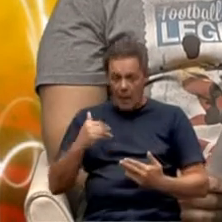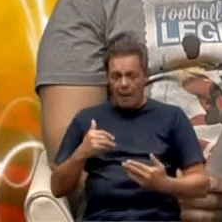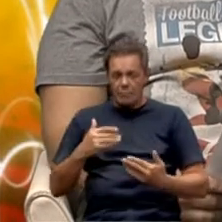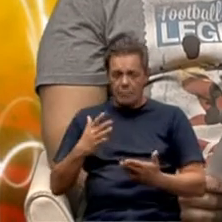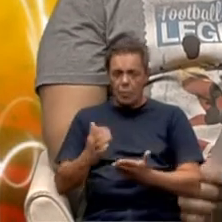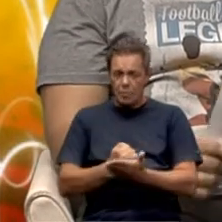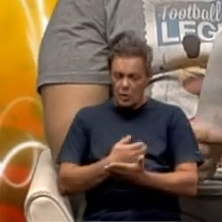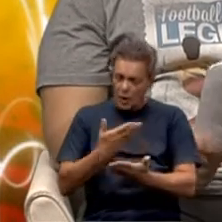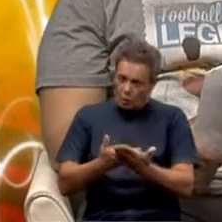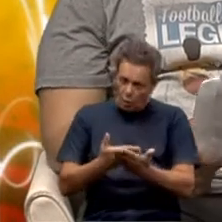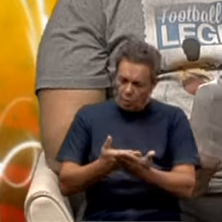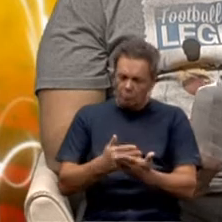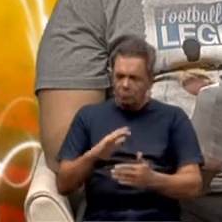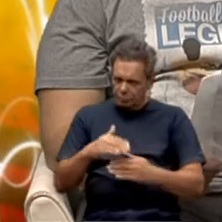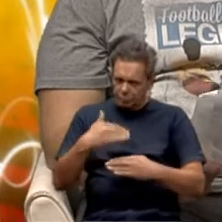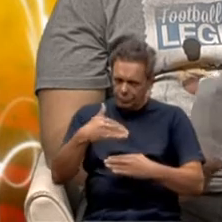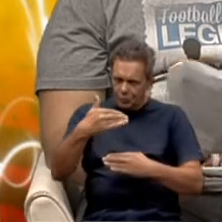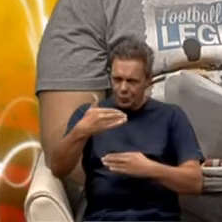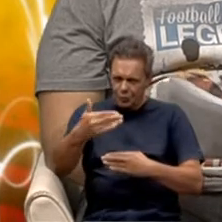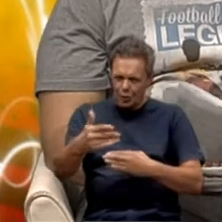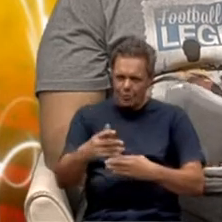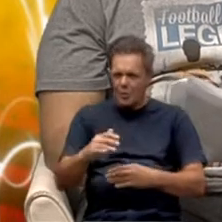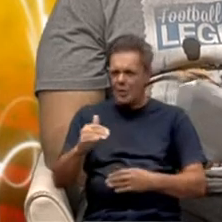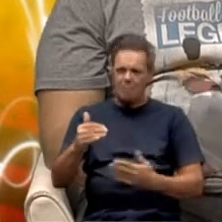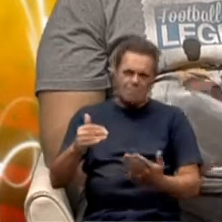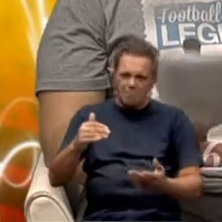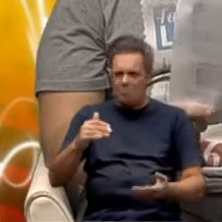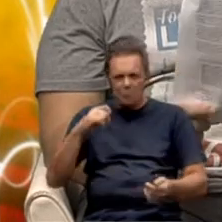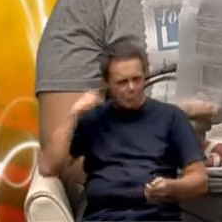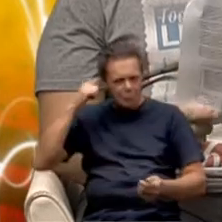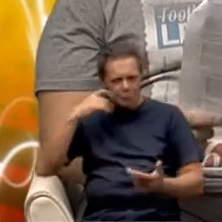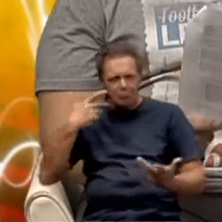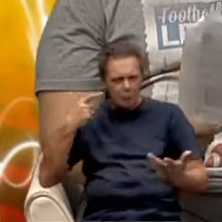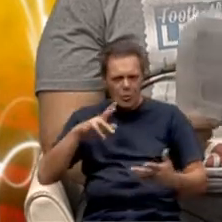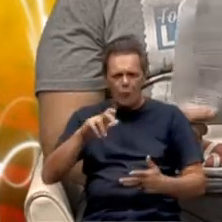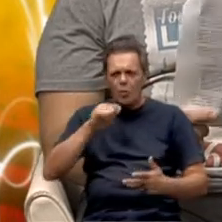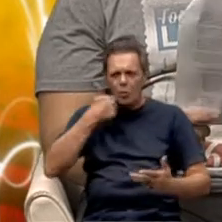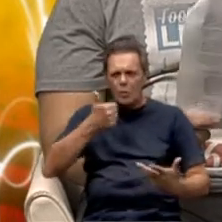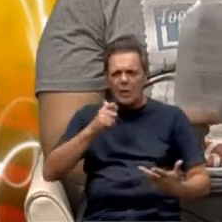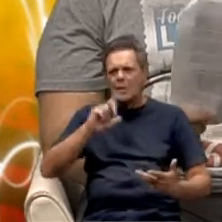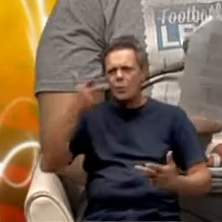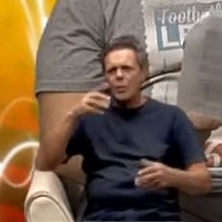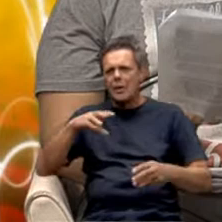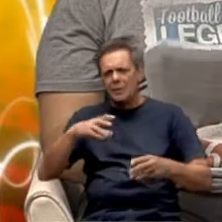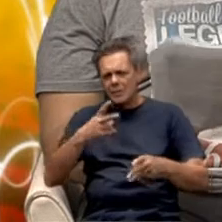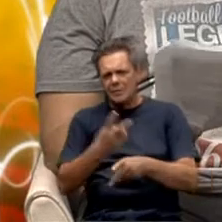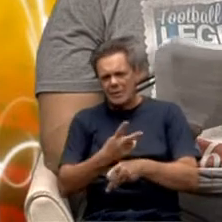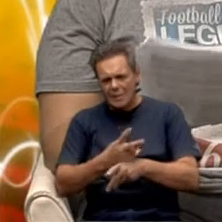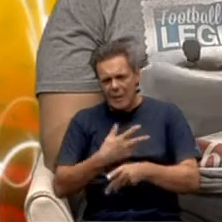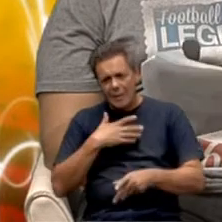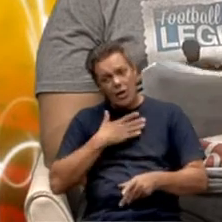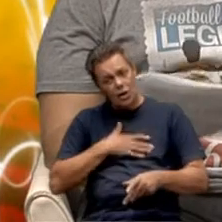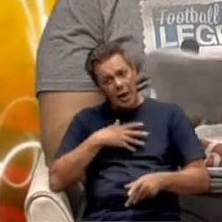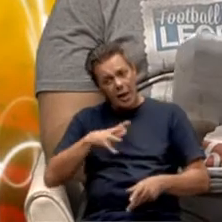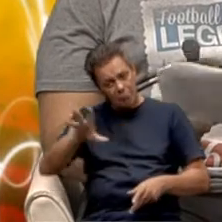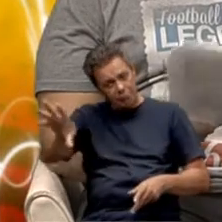što nam se sada naknadno javljaju ljudi iz zemalja i žele doći kod nas i prekopirati naše